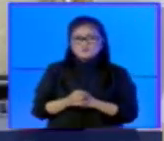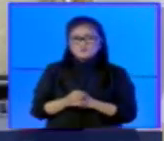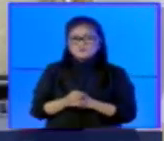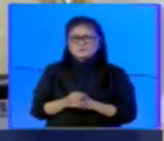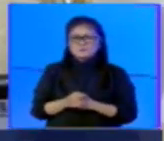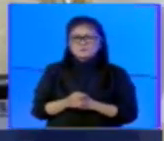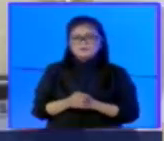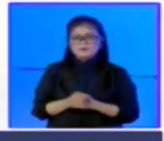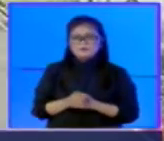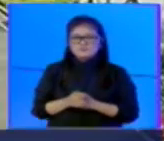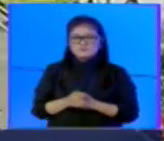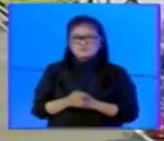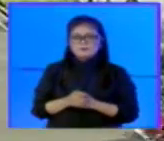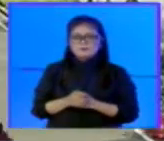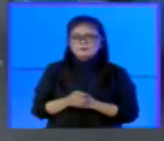pemerintah pusat utamanya.